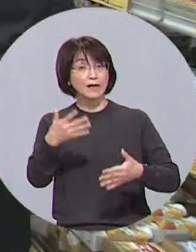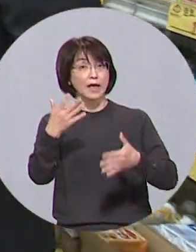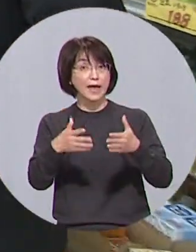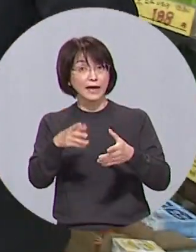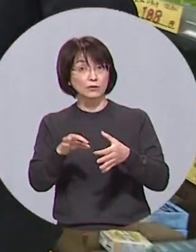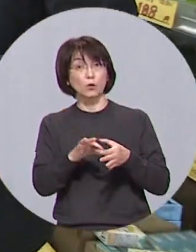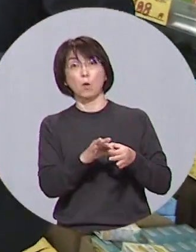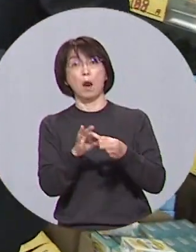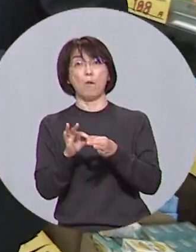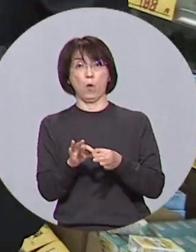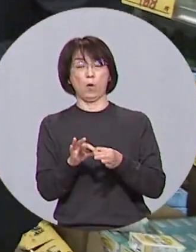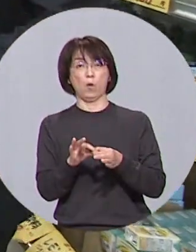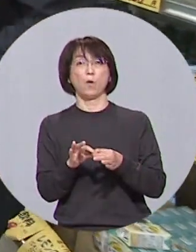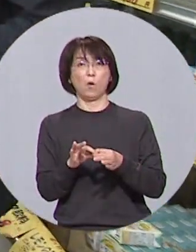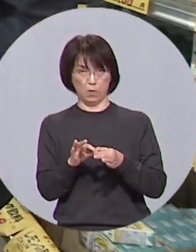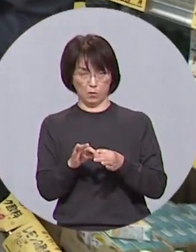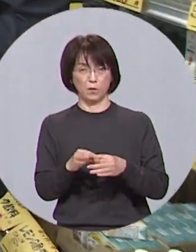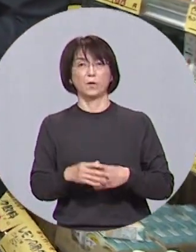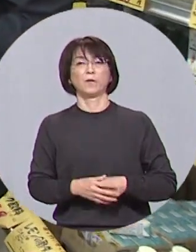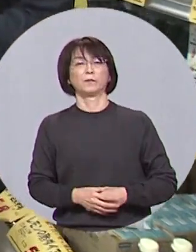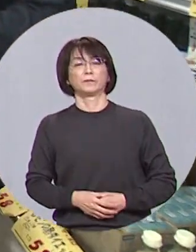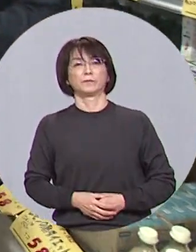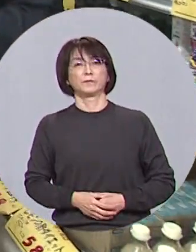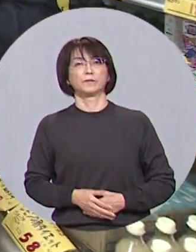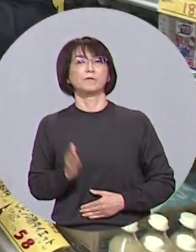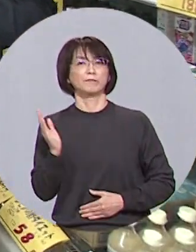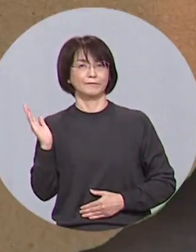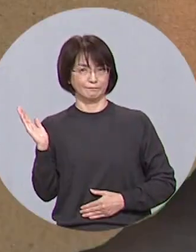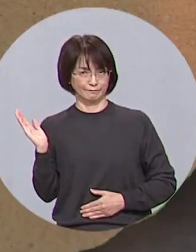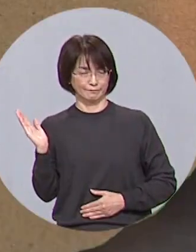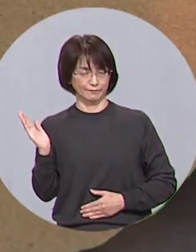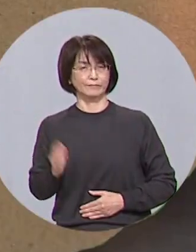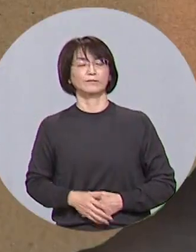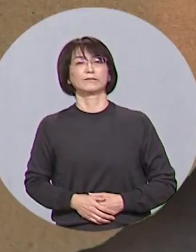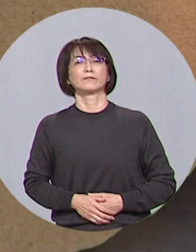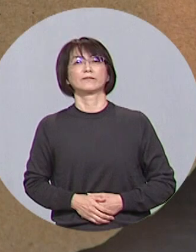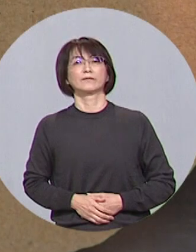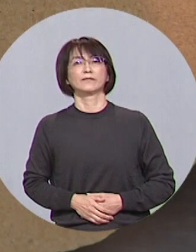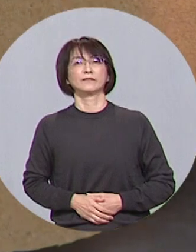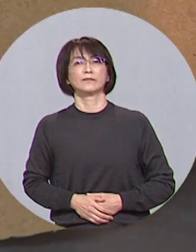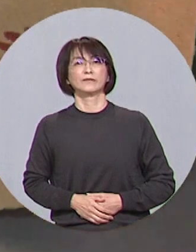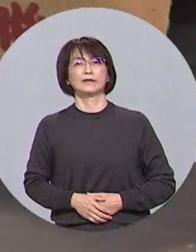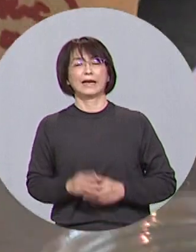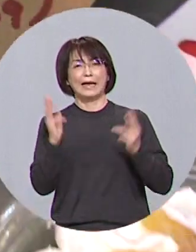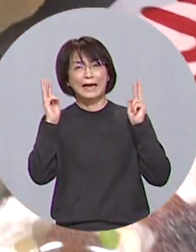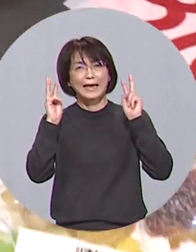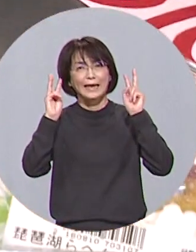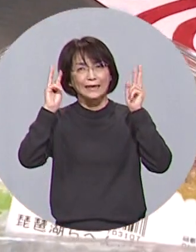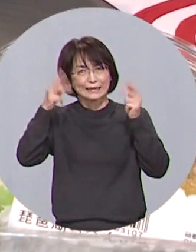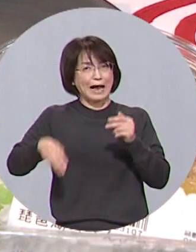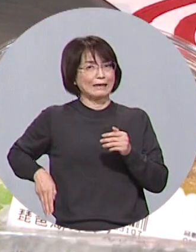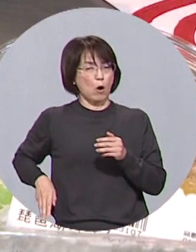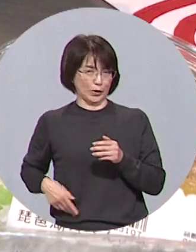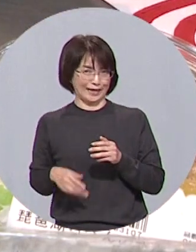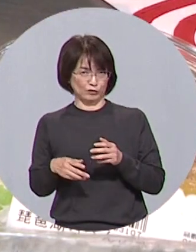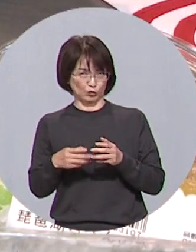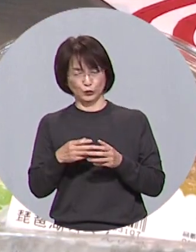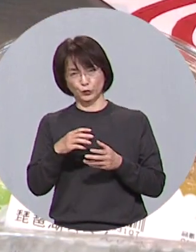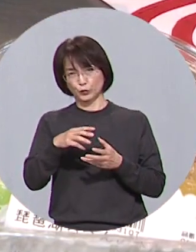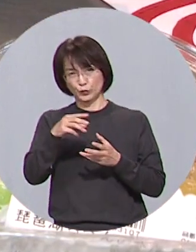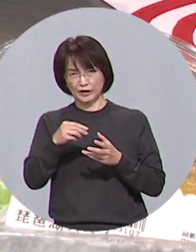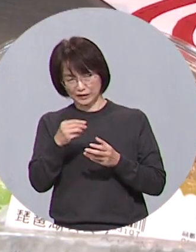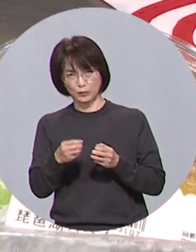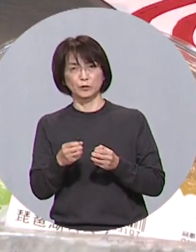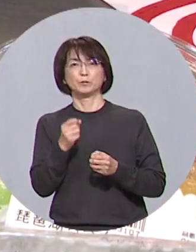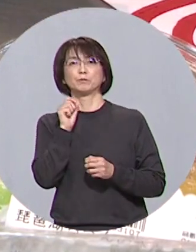ボ、 コラボが、 コラボって、うん、はい、勝手にですけど、 はいはい、 はいはい、 こちらです。 あ、 鹿のケツクリームパン、 鹿のケツパン、東西